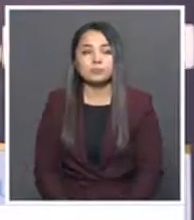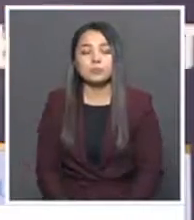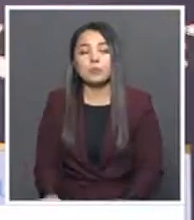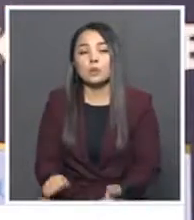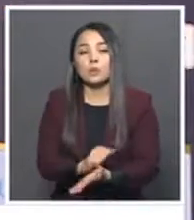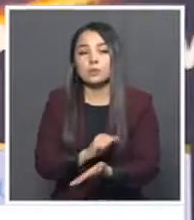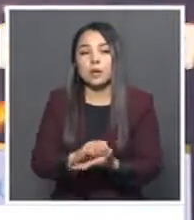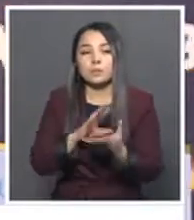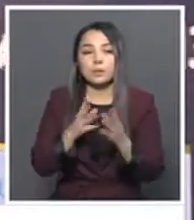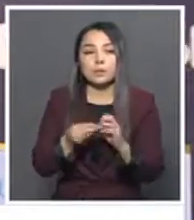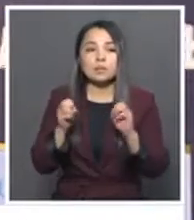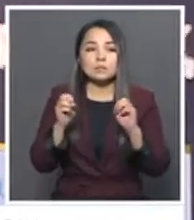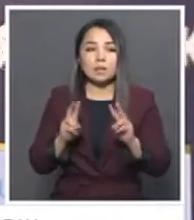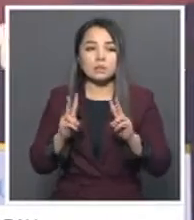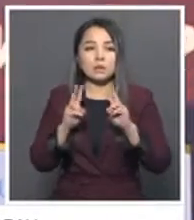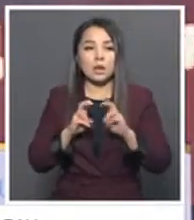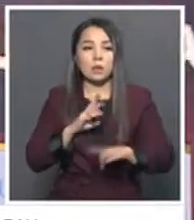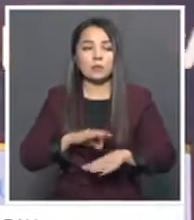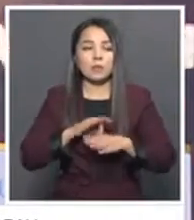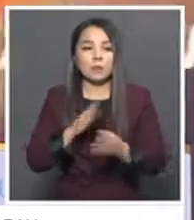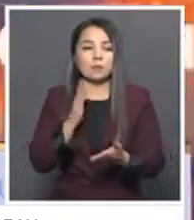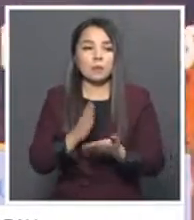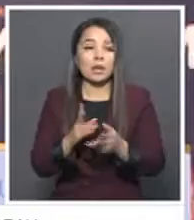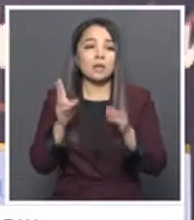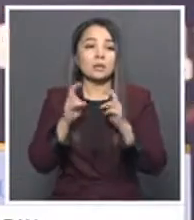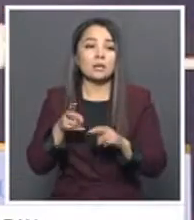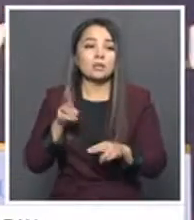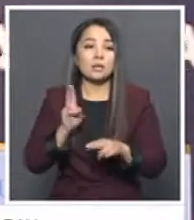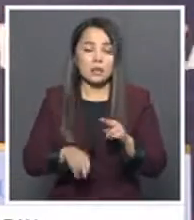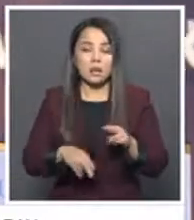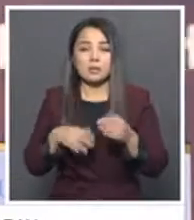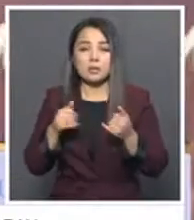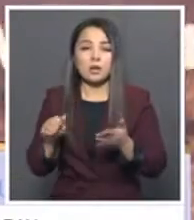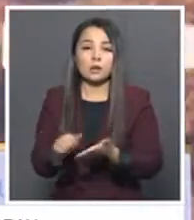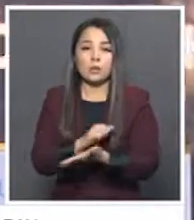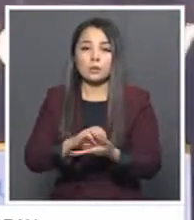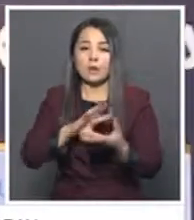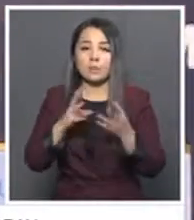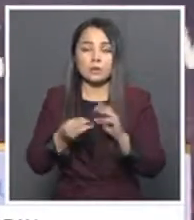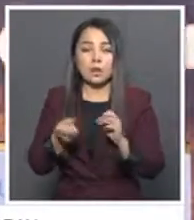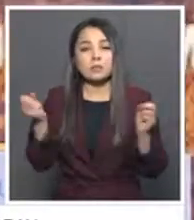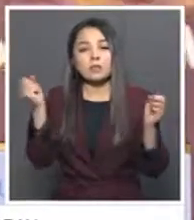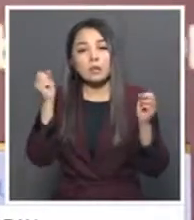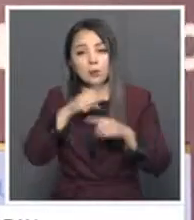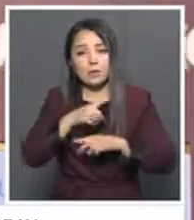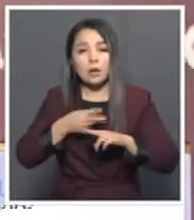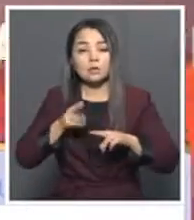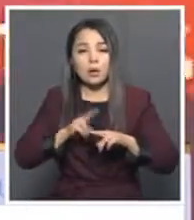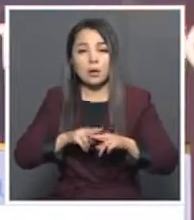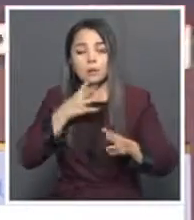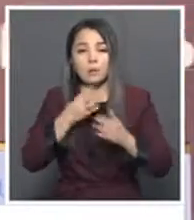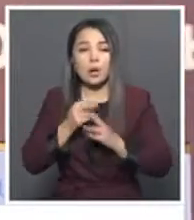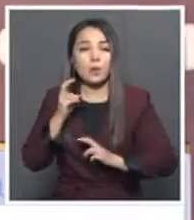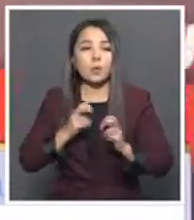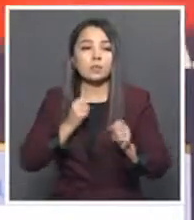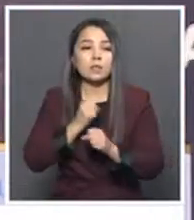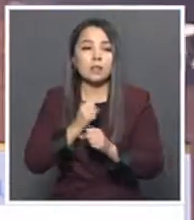өнімдер арнайы тексерден өтеді. Тексерген кезде лесбет құжатта анықтамада жаңағы өнімнің